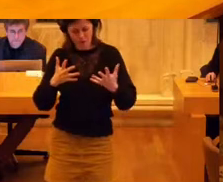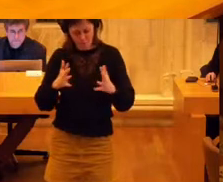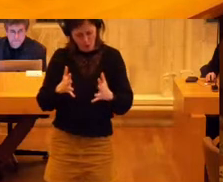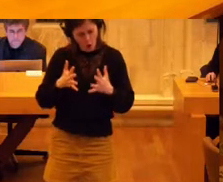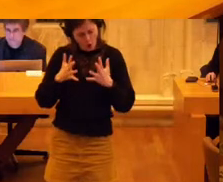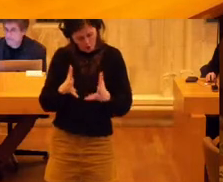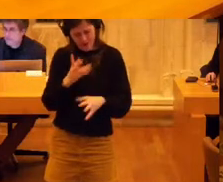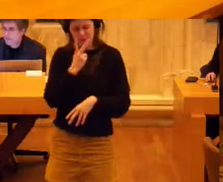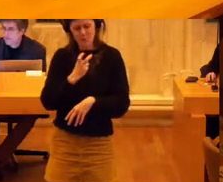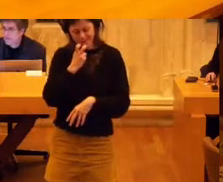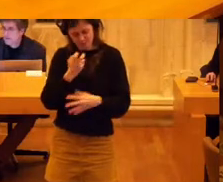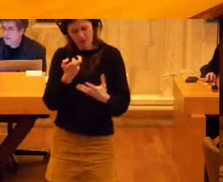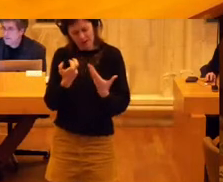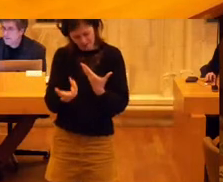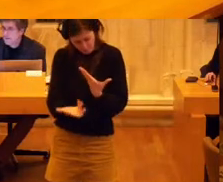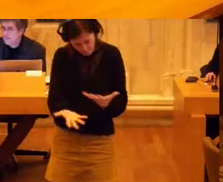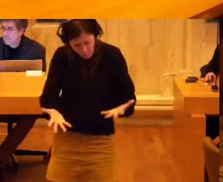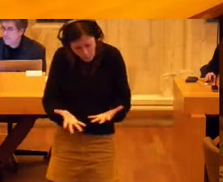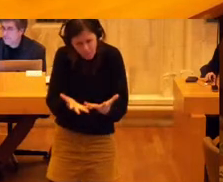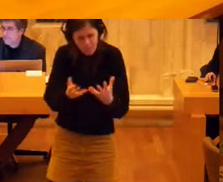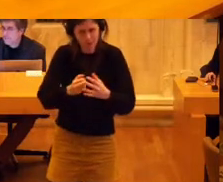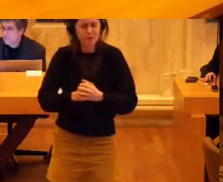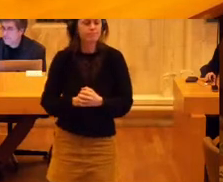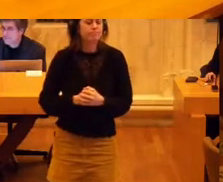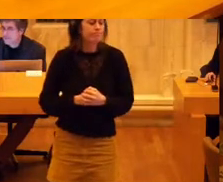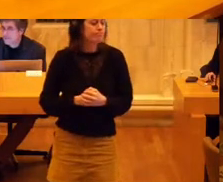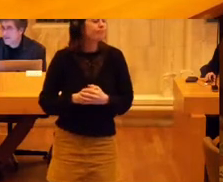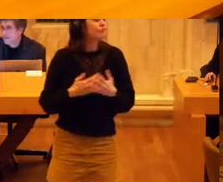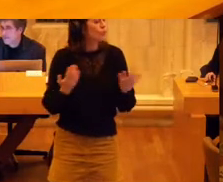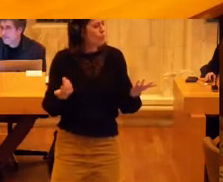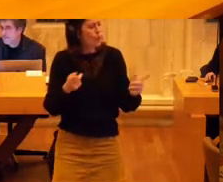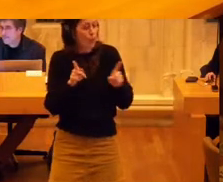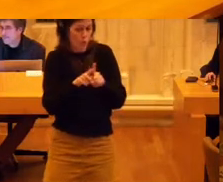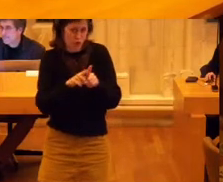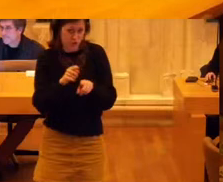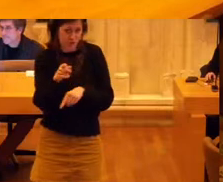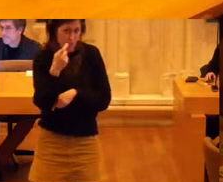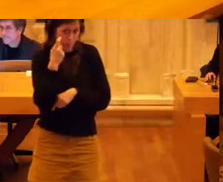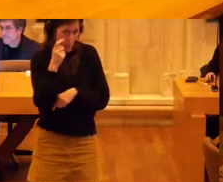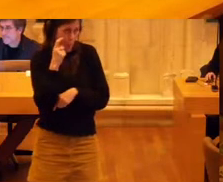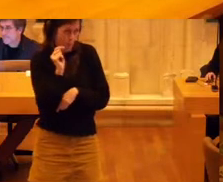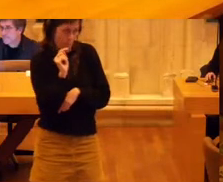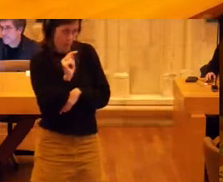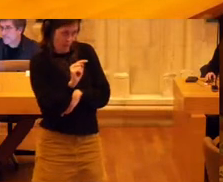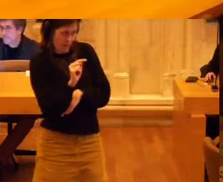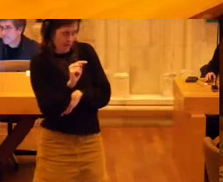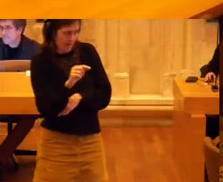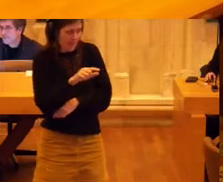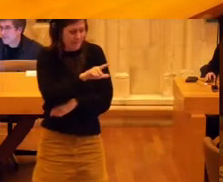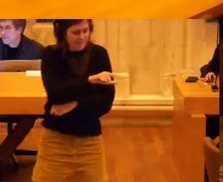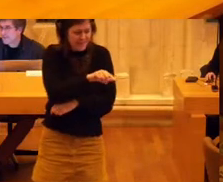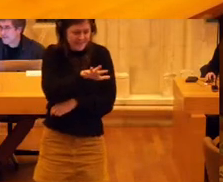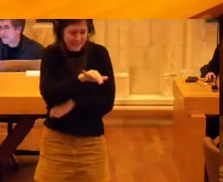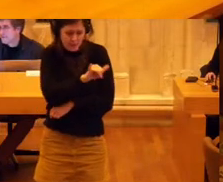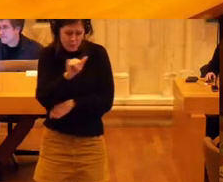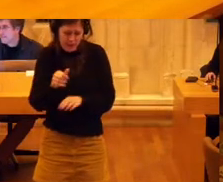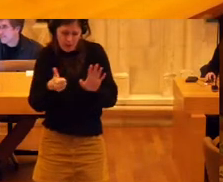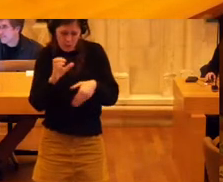engagement citoyen des jeunes. On a également, vous avez vu, une part importante des 25-60